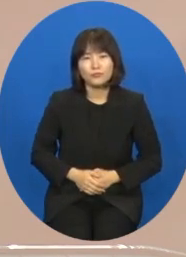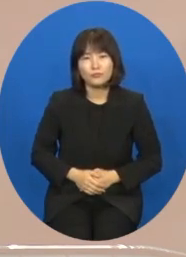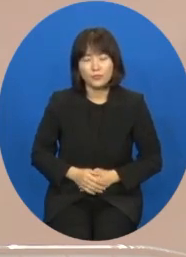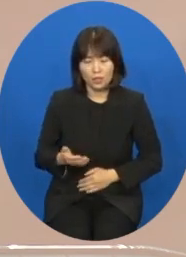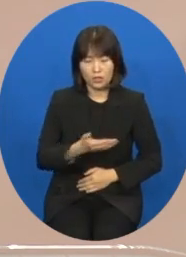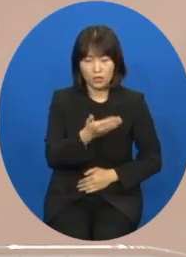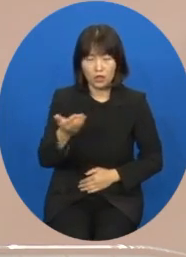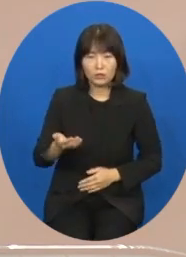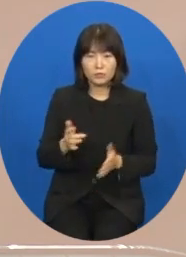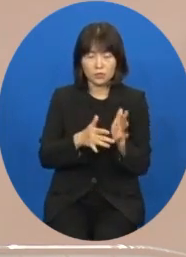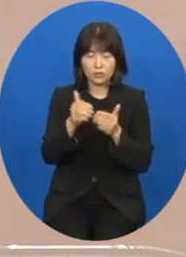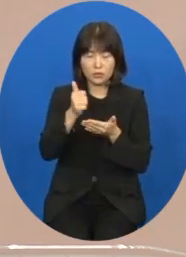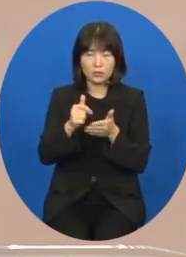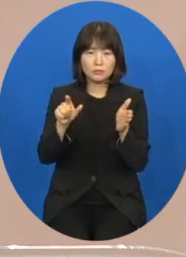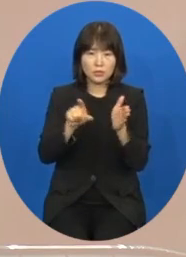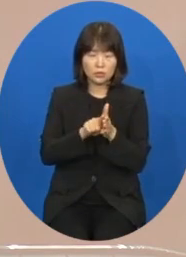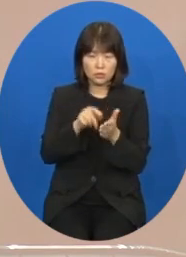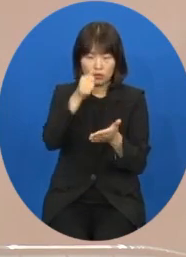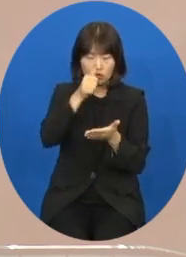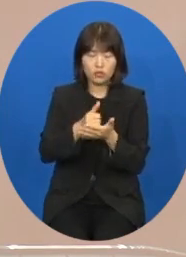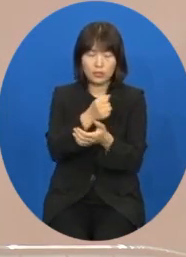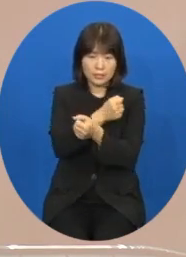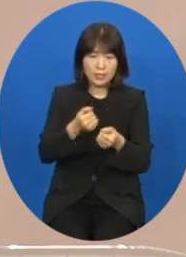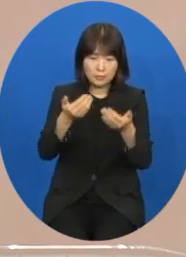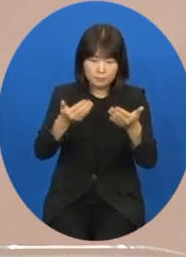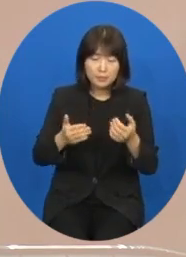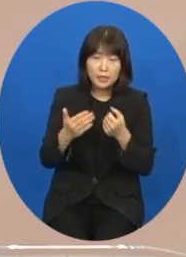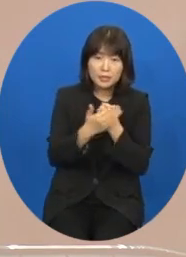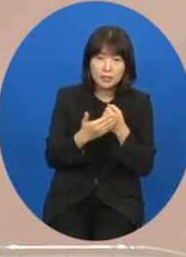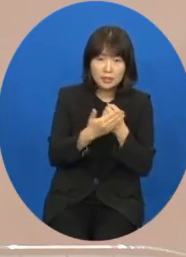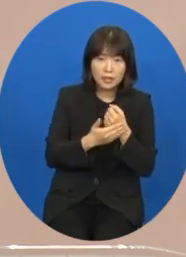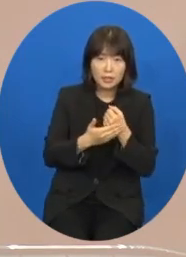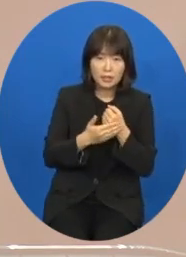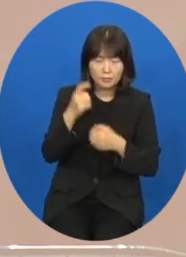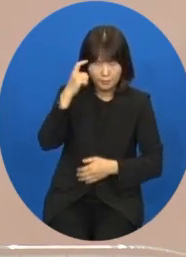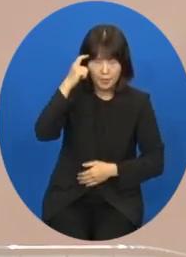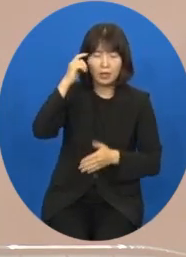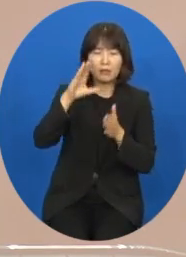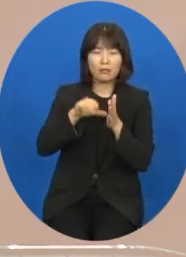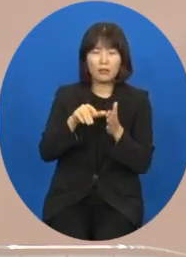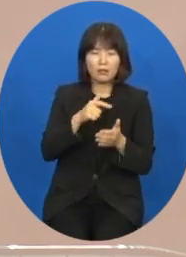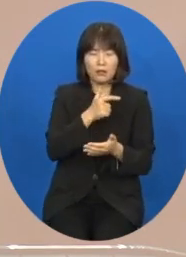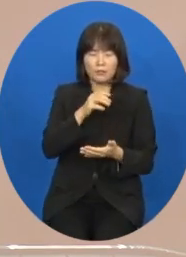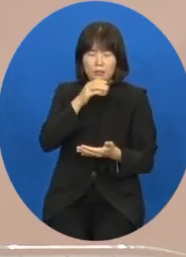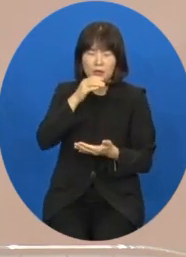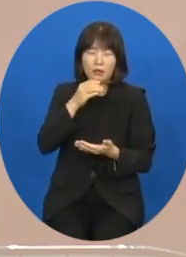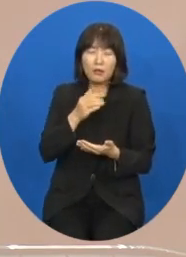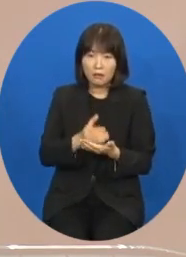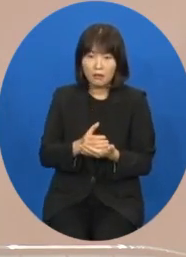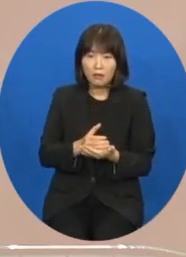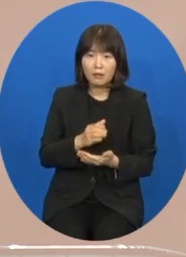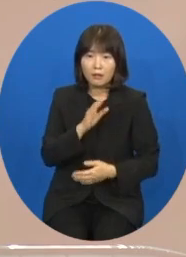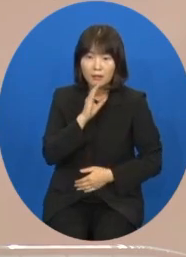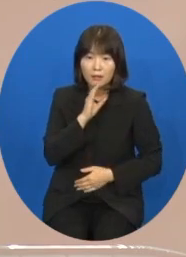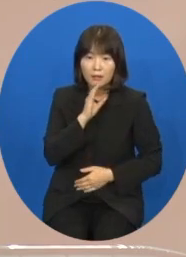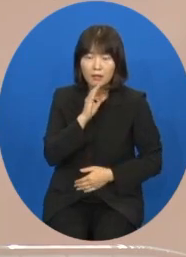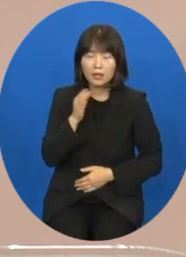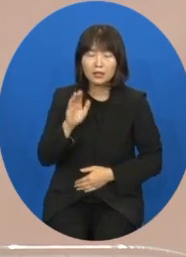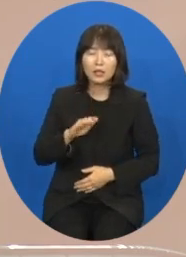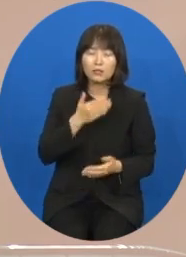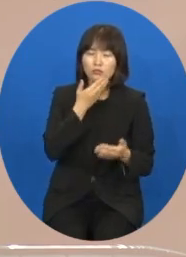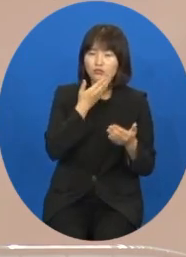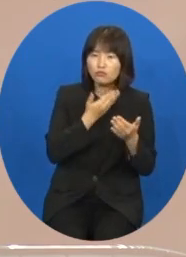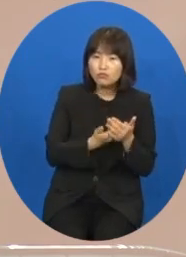여러분, 예수 믿고 속죄함을 받은 은혜 깨달을 때는 너무너무 감격스럽죠. 근데 중요한 거는